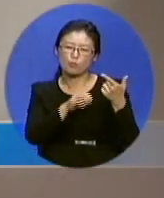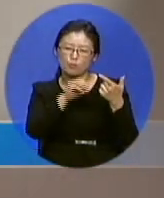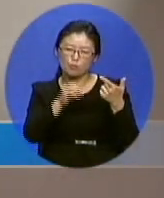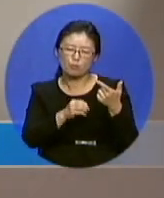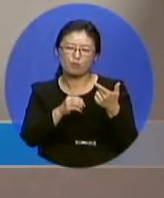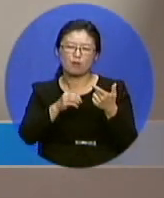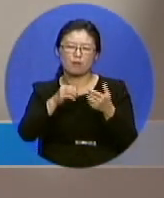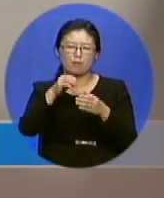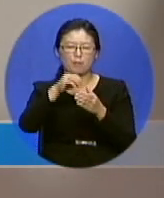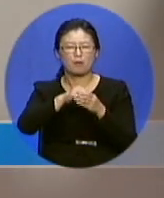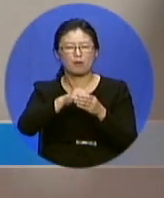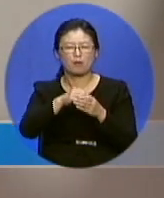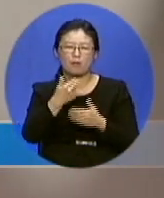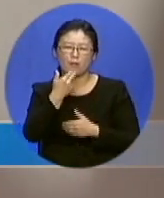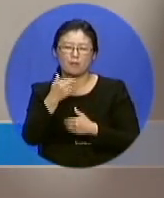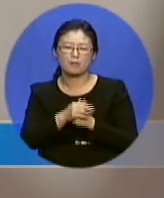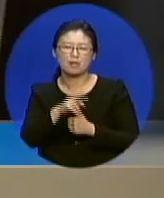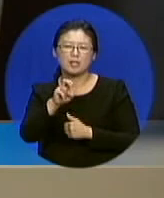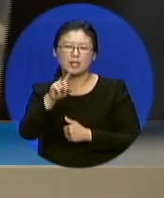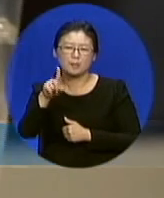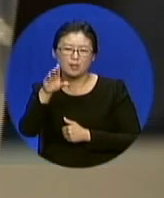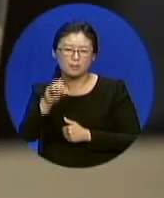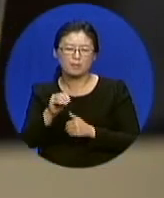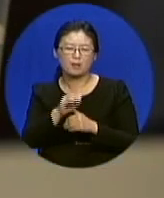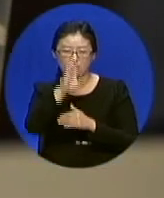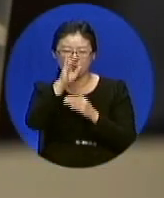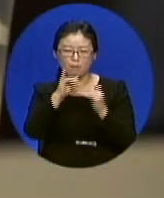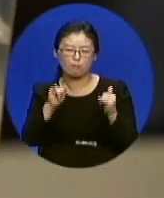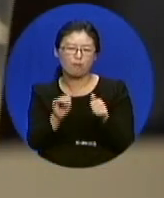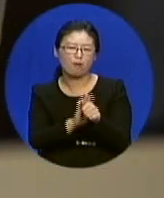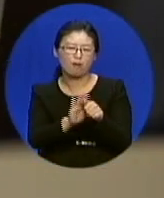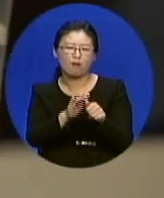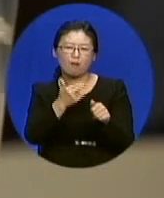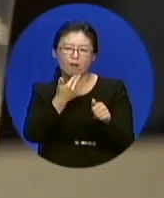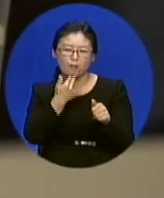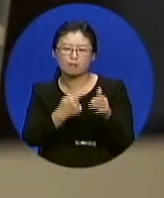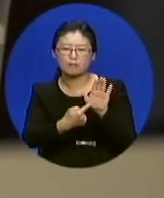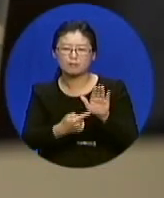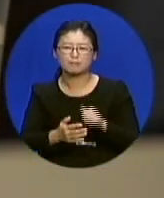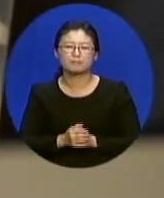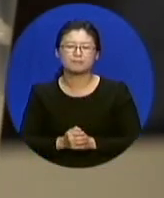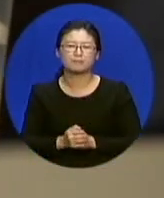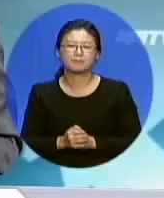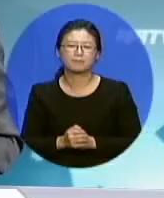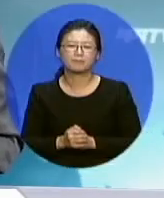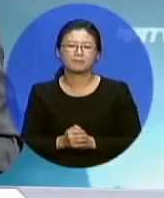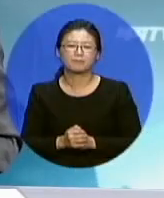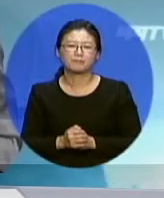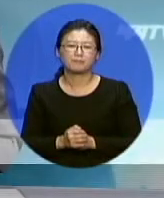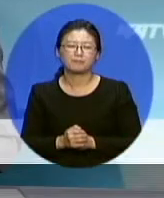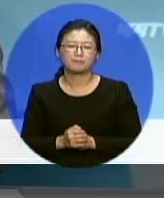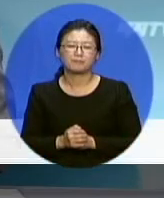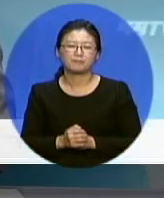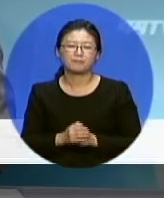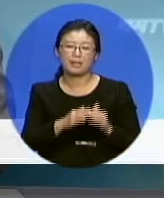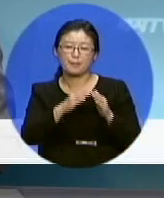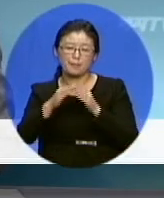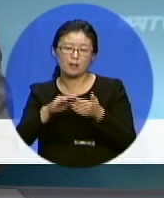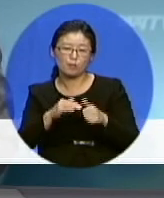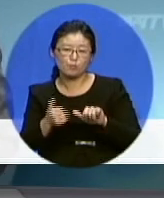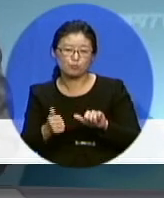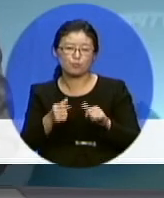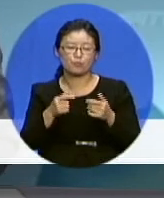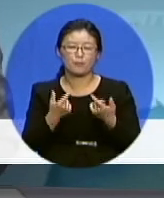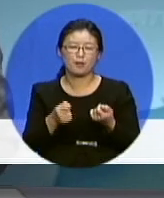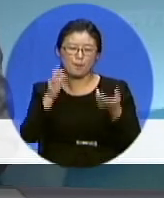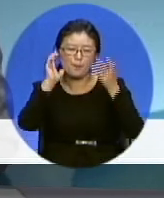적용받지 못해 약 21만 명의 환자가 아무런 혜택을 받을 수 없는 것이라고 말했습니다. 이사나 사망과 같이